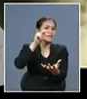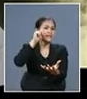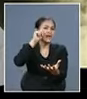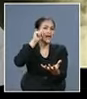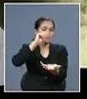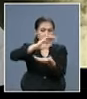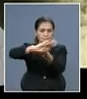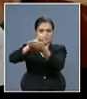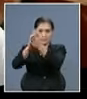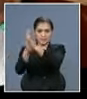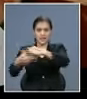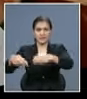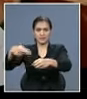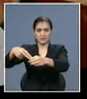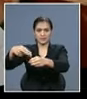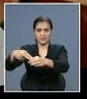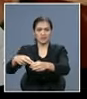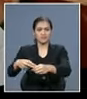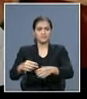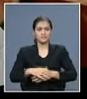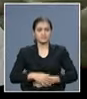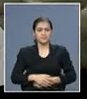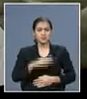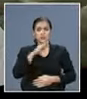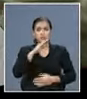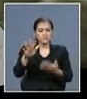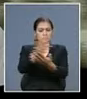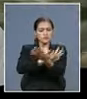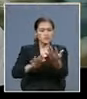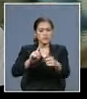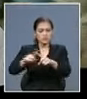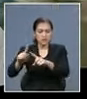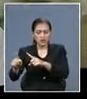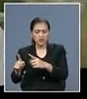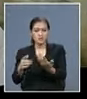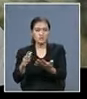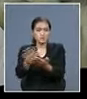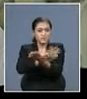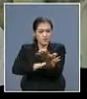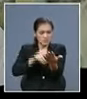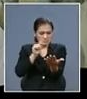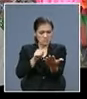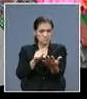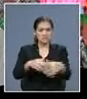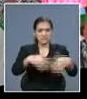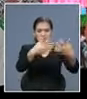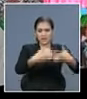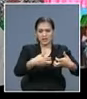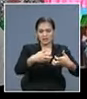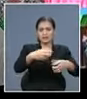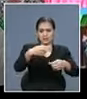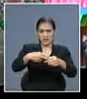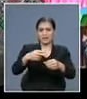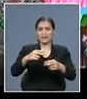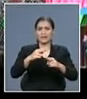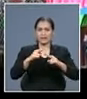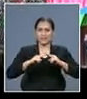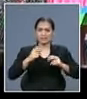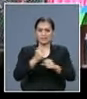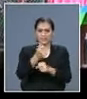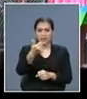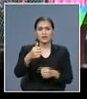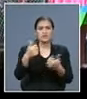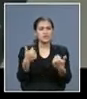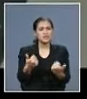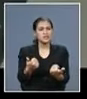ชุมชนทั่วประเทศกันน้ำมันจากขยะได้เห็นผลชัดชัดเจนนะปัญหาขยะก็จะหมดไปอันที่ 2เรื่องปัญหาของเอ่อน้ำ